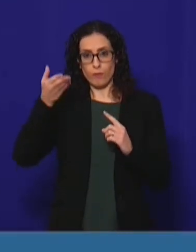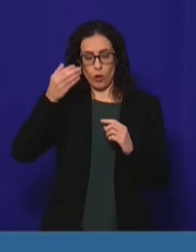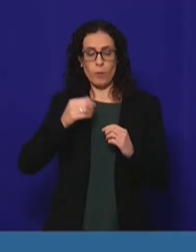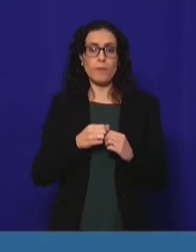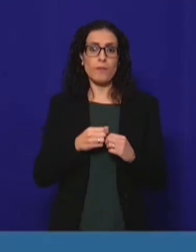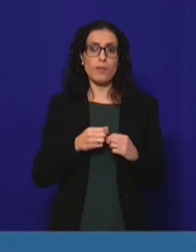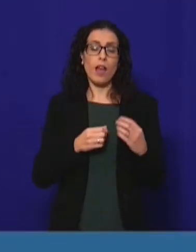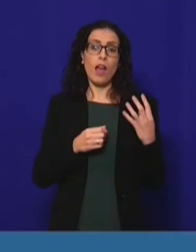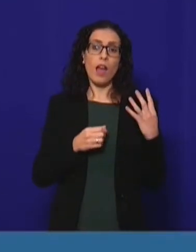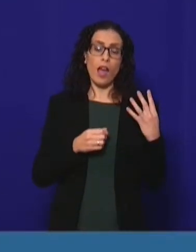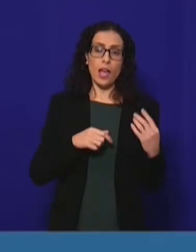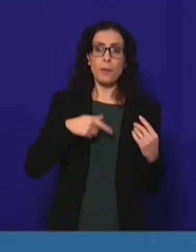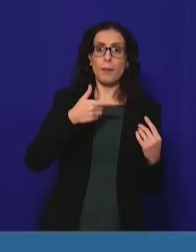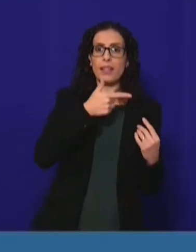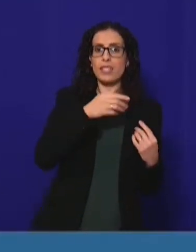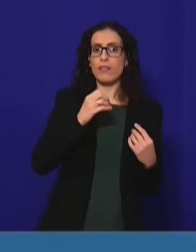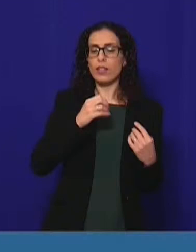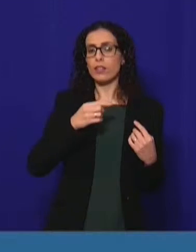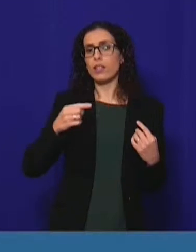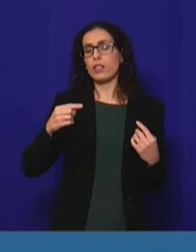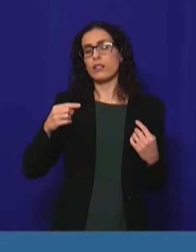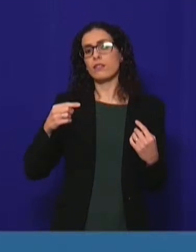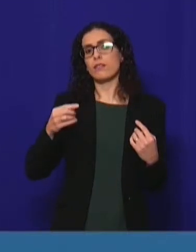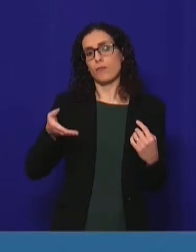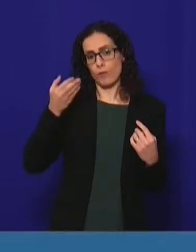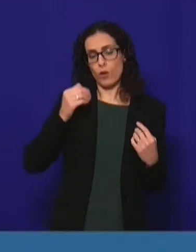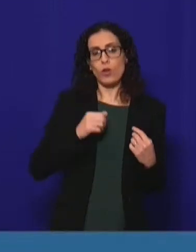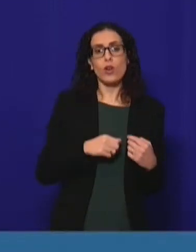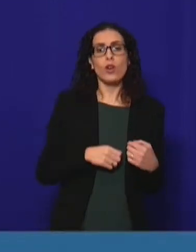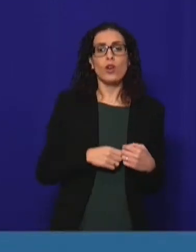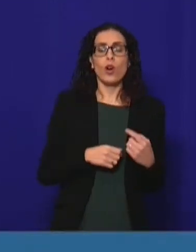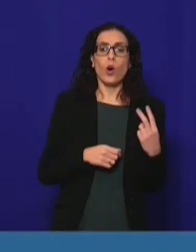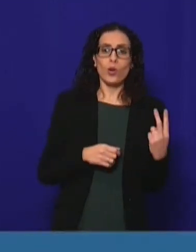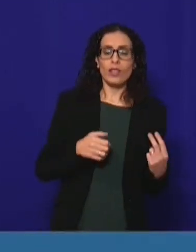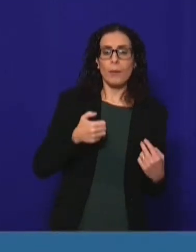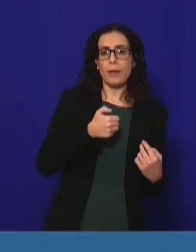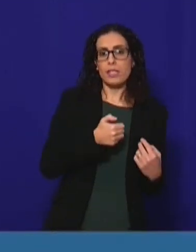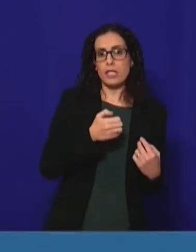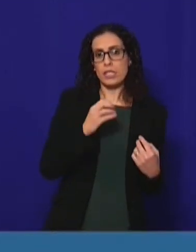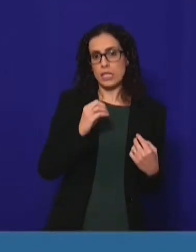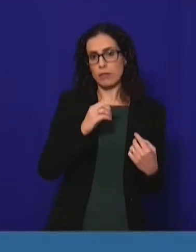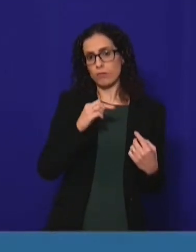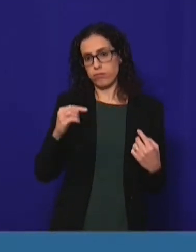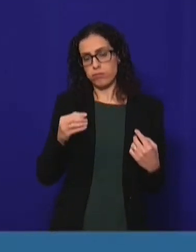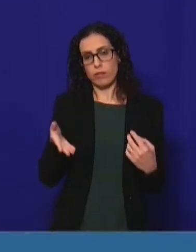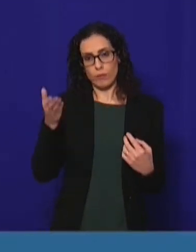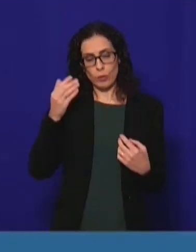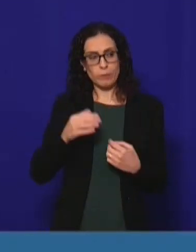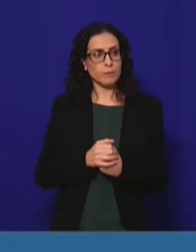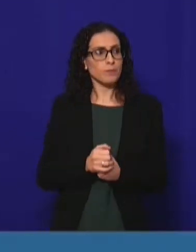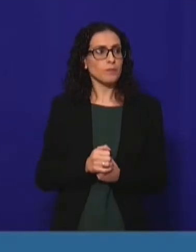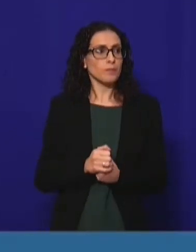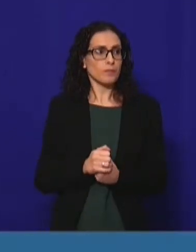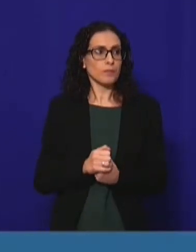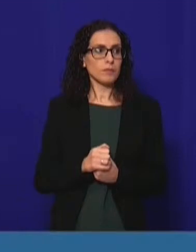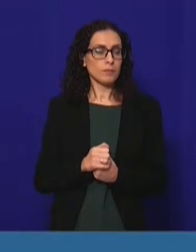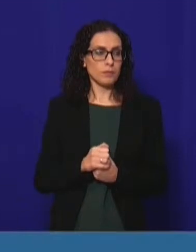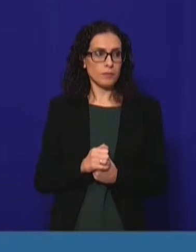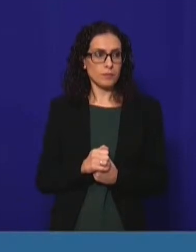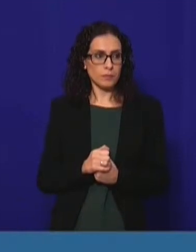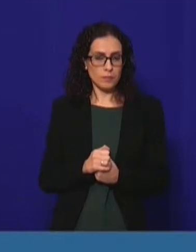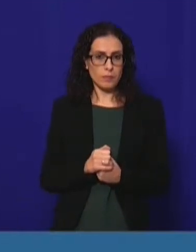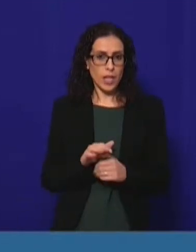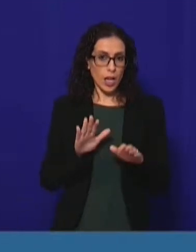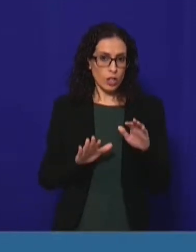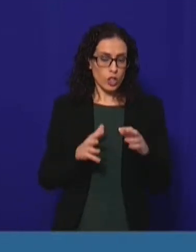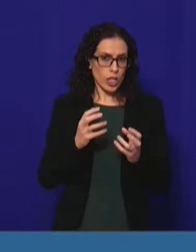bejn 70 u 79 sena u 2 persuni bejn 60 u 69 sena. Palma qegħdin taraw ġieli kellna mwiet